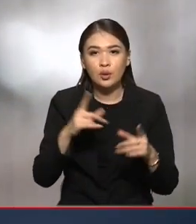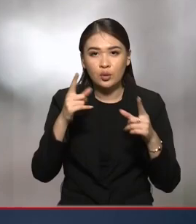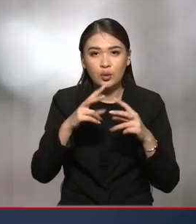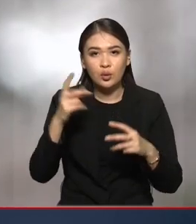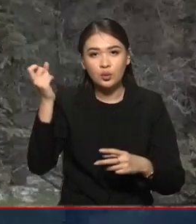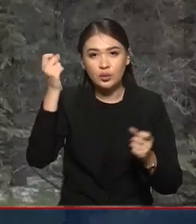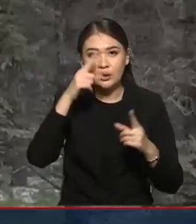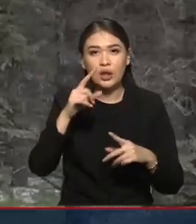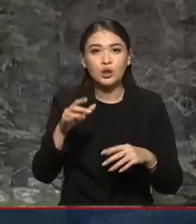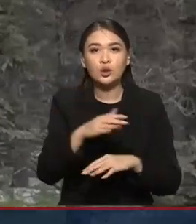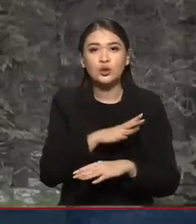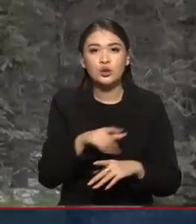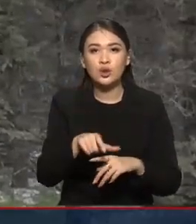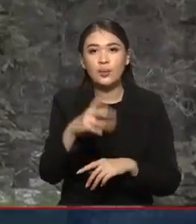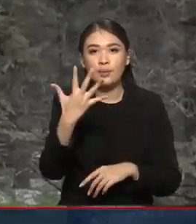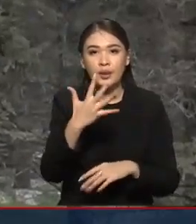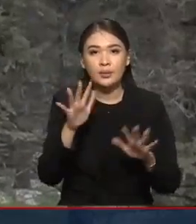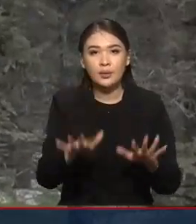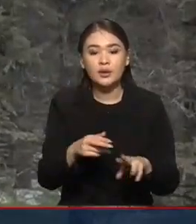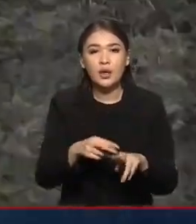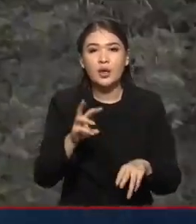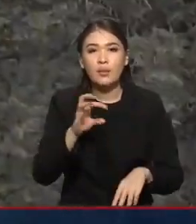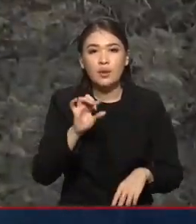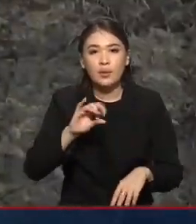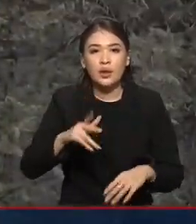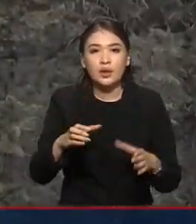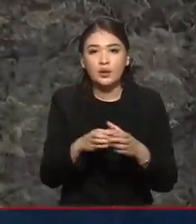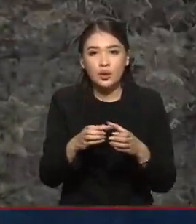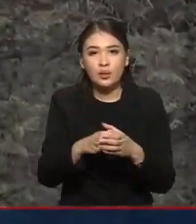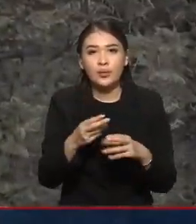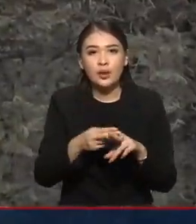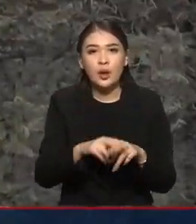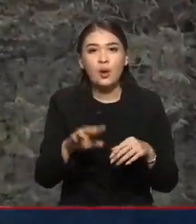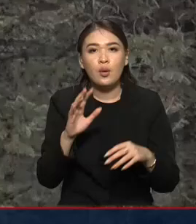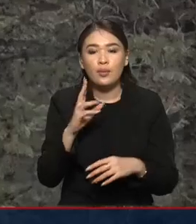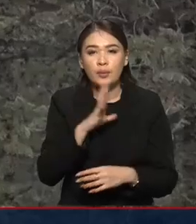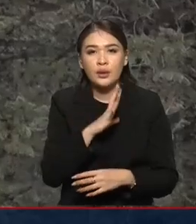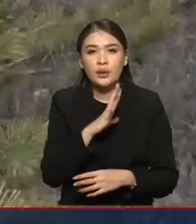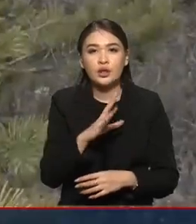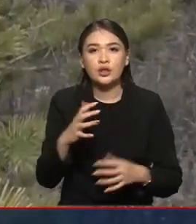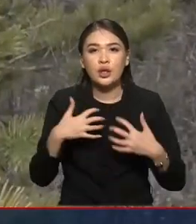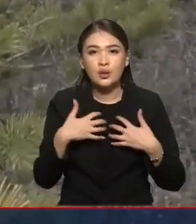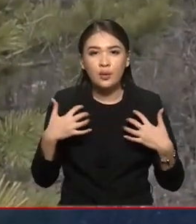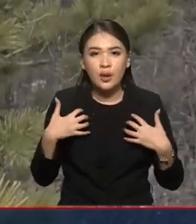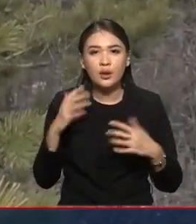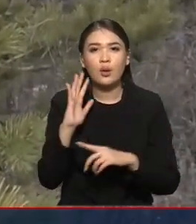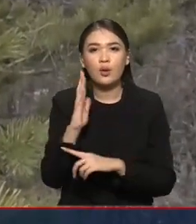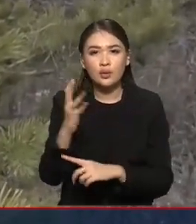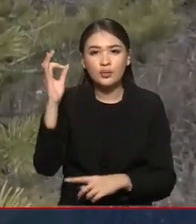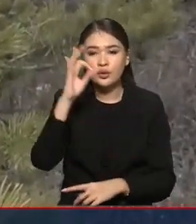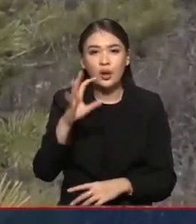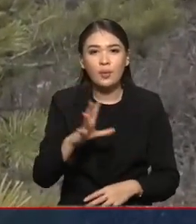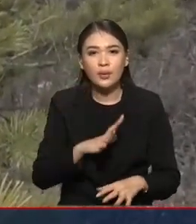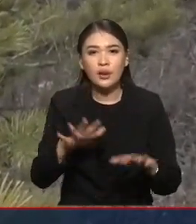Жол бойында 5 бекет жұмыс істеп тұр. Мобильді топ жергілікті тәртіп сақшылары, орман шаруашылығы және жануарлар дүниесі